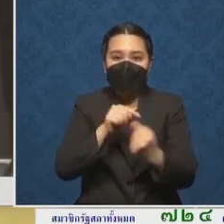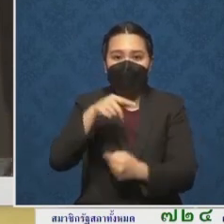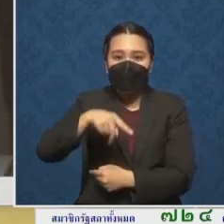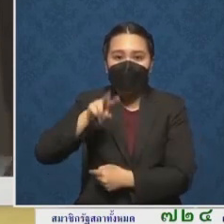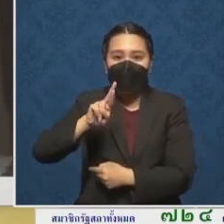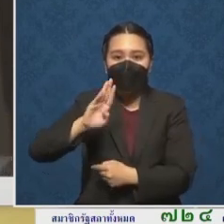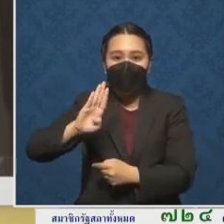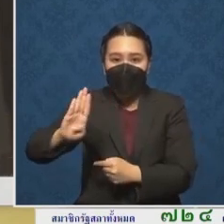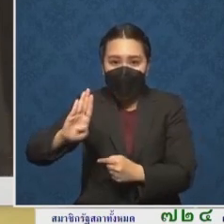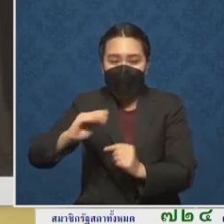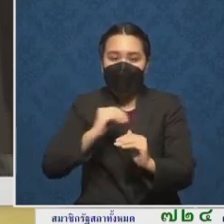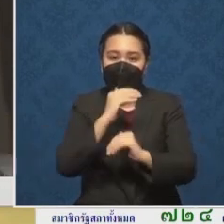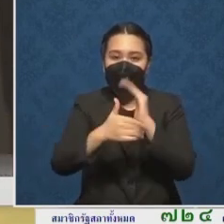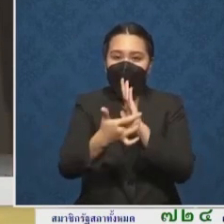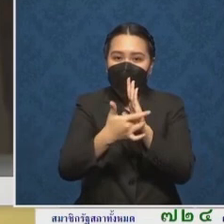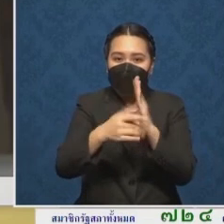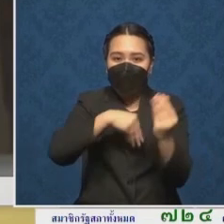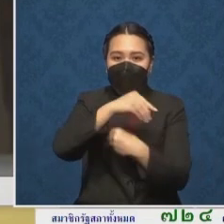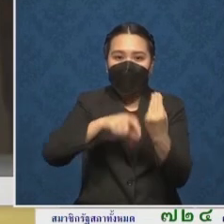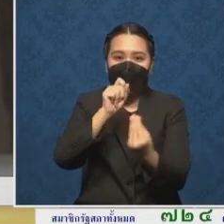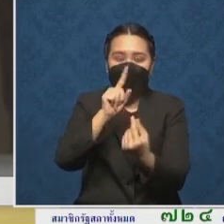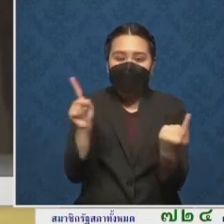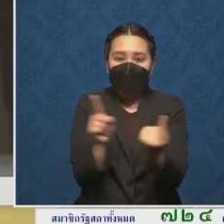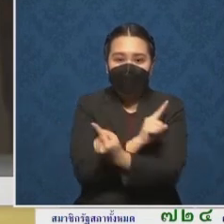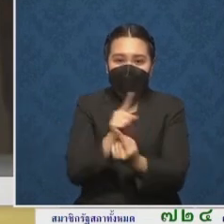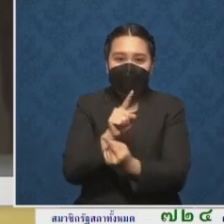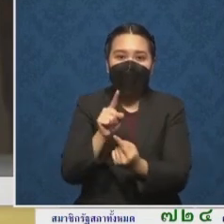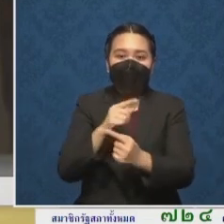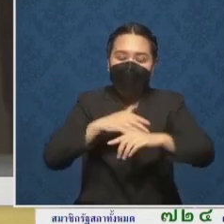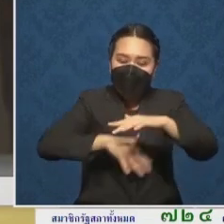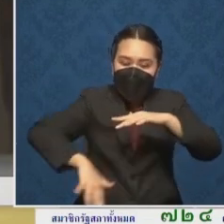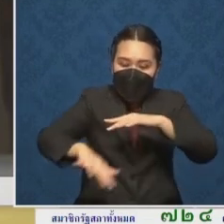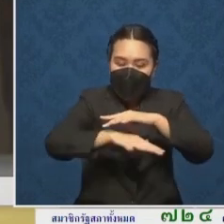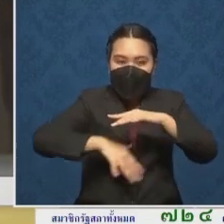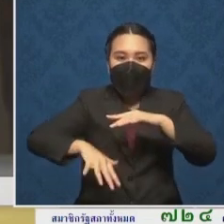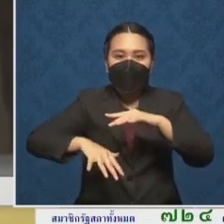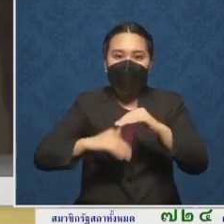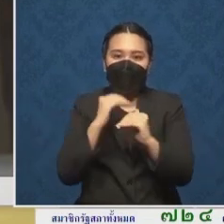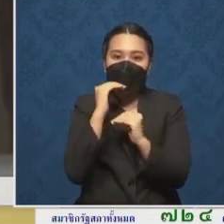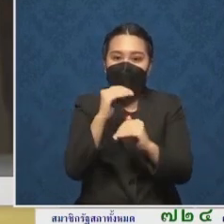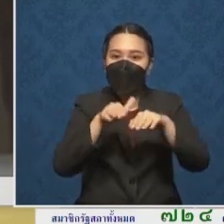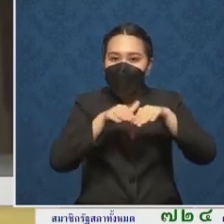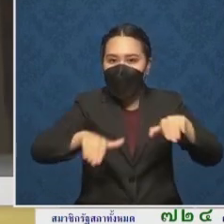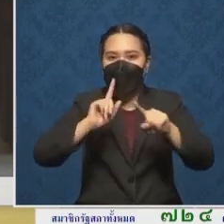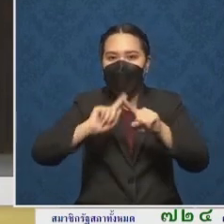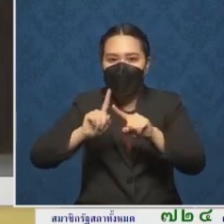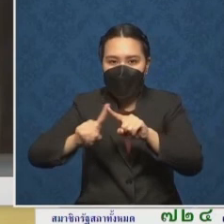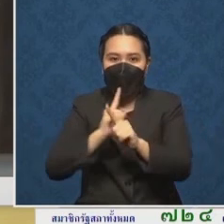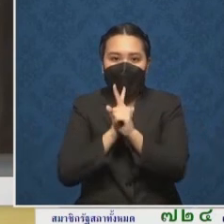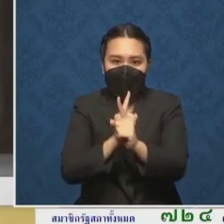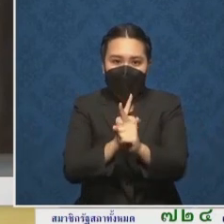พัฒนาดิจิทัลเพื่อเศรษฐกิจและสังคมมาเป็นบรรทัดฐานในการกำหนดมาตรฐานเช่นว่านี้ด้วย